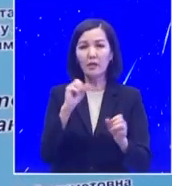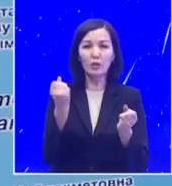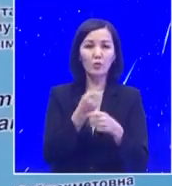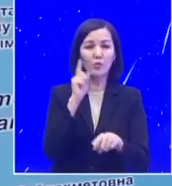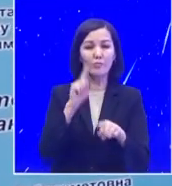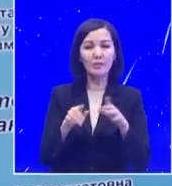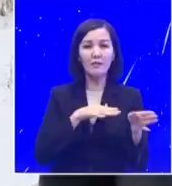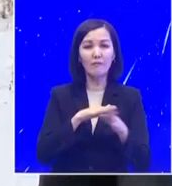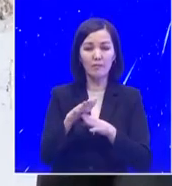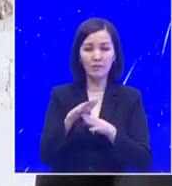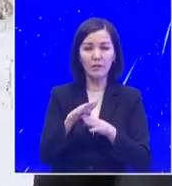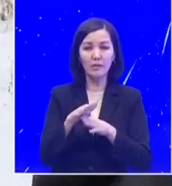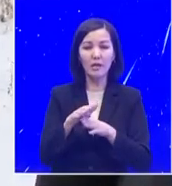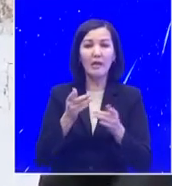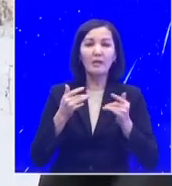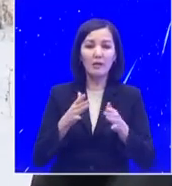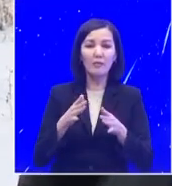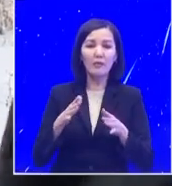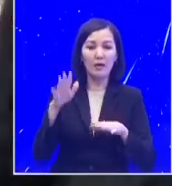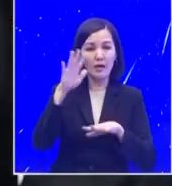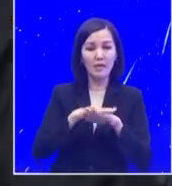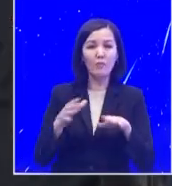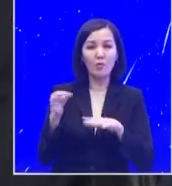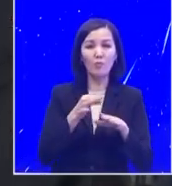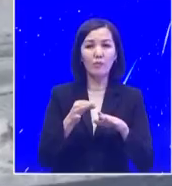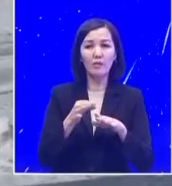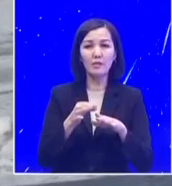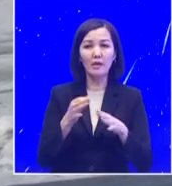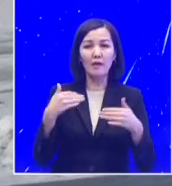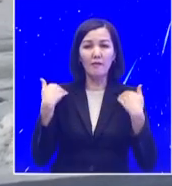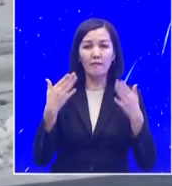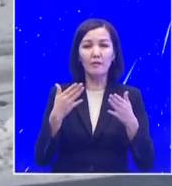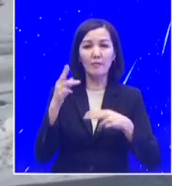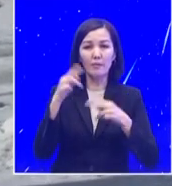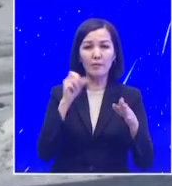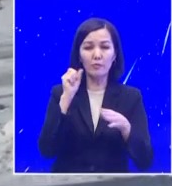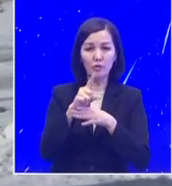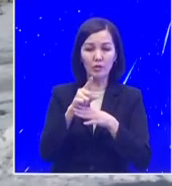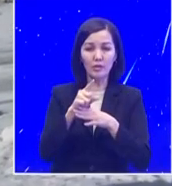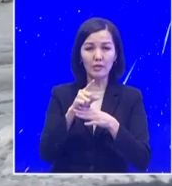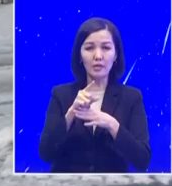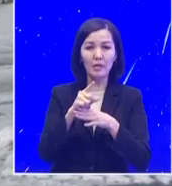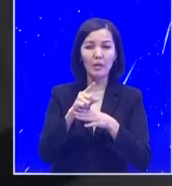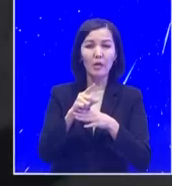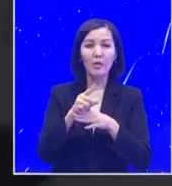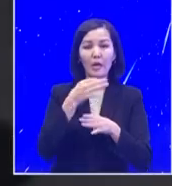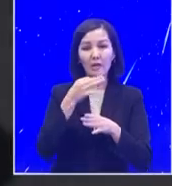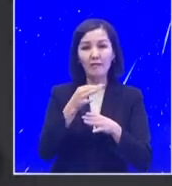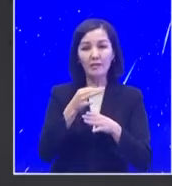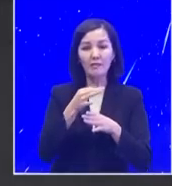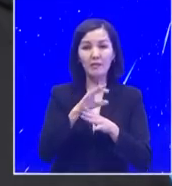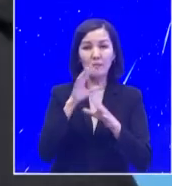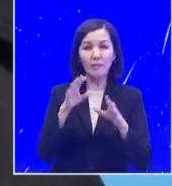выполнения поставленной задачи. Эти требования глава региона Амандык Баталов выдвигает подрядным организациям. От сознательности и ответственного